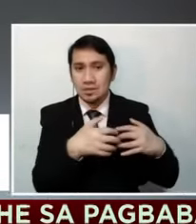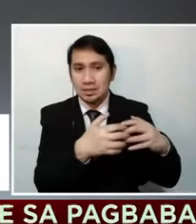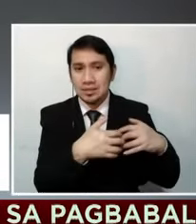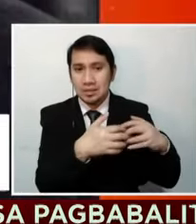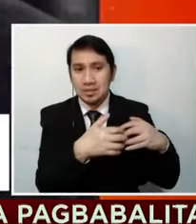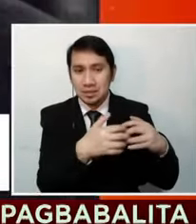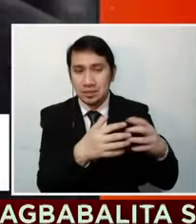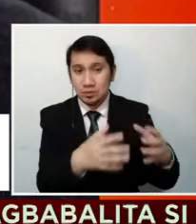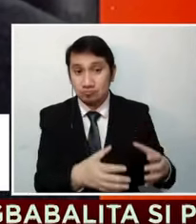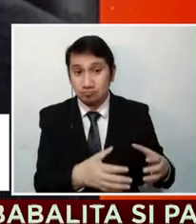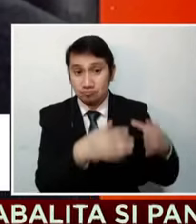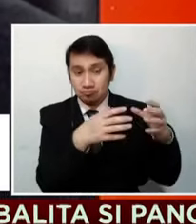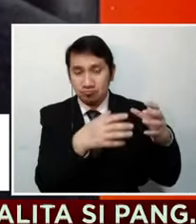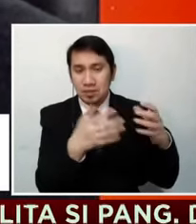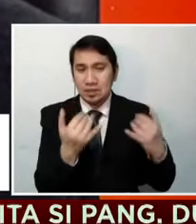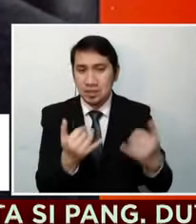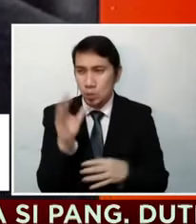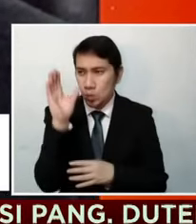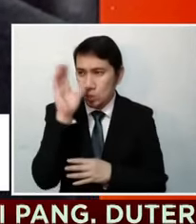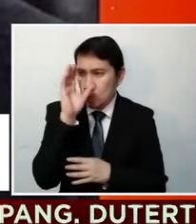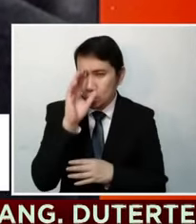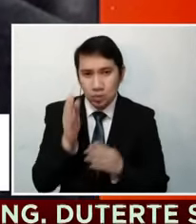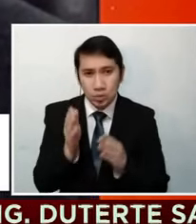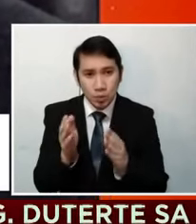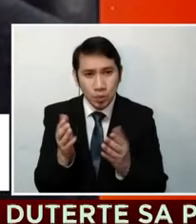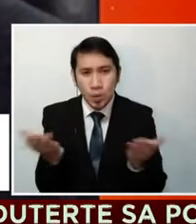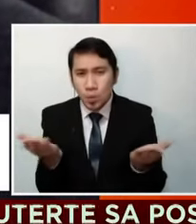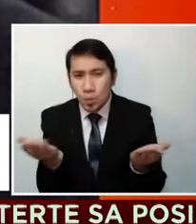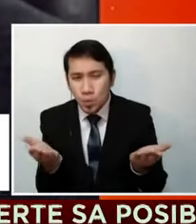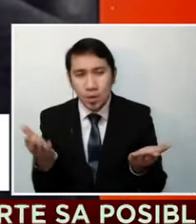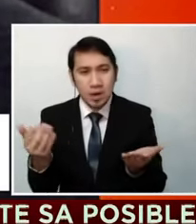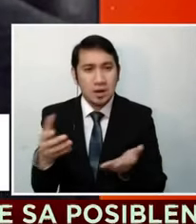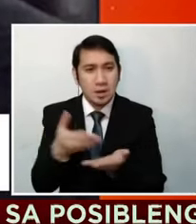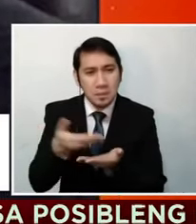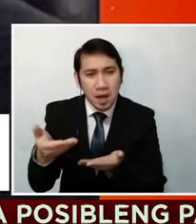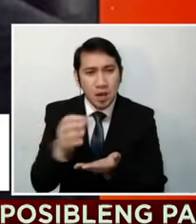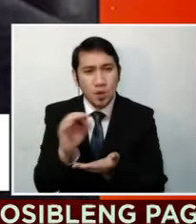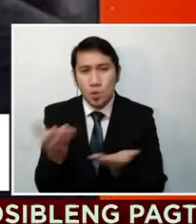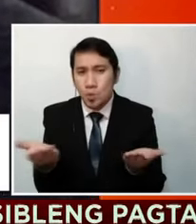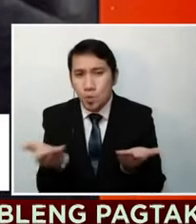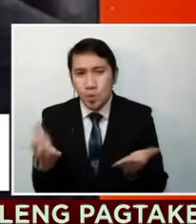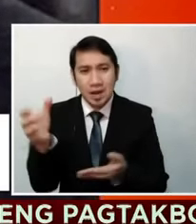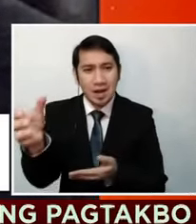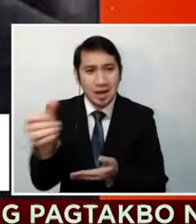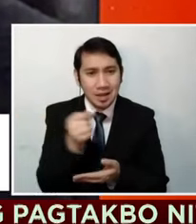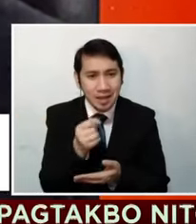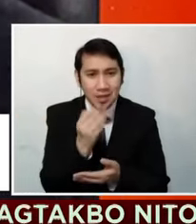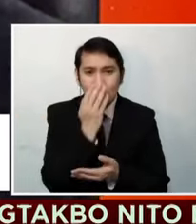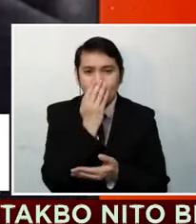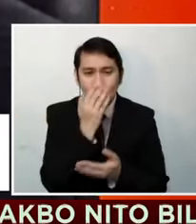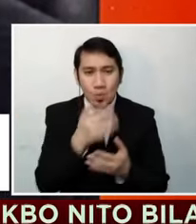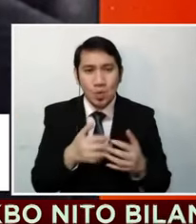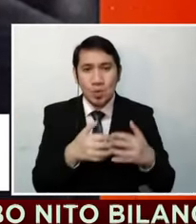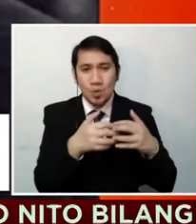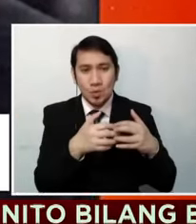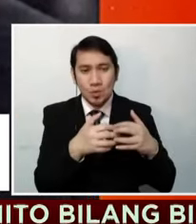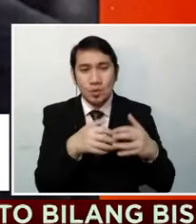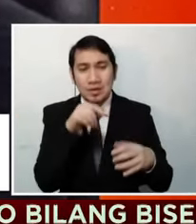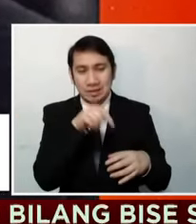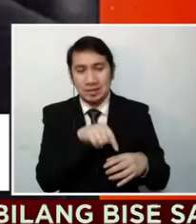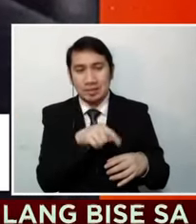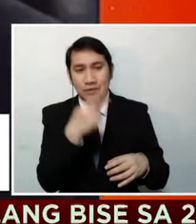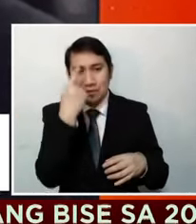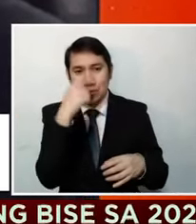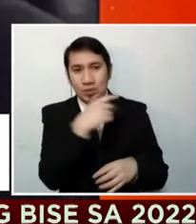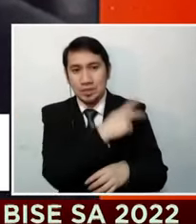talagang naghanap ng paraan, no, na makahanap ng additional oxygen supply para sa requirements ng ating mga pasyente.